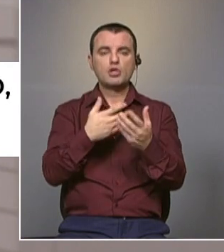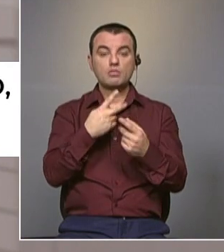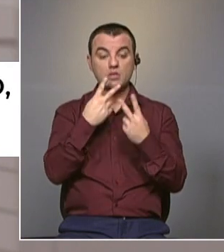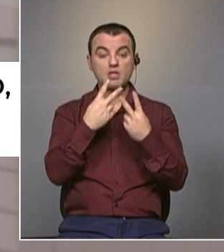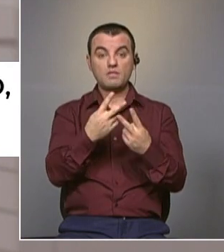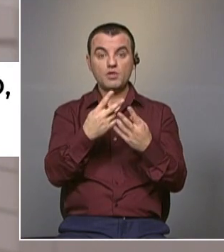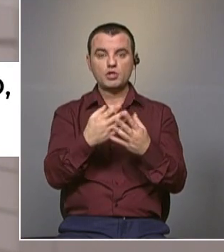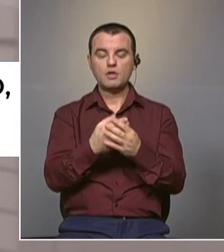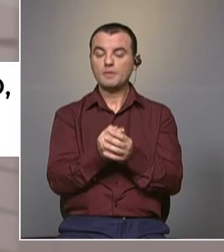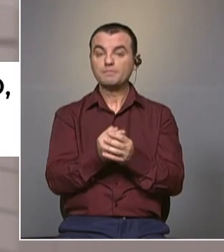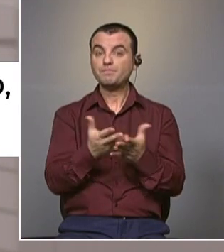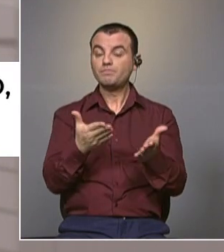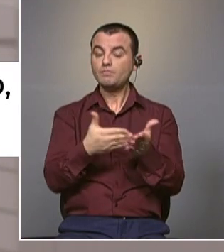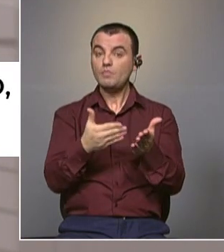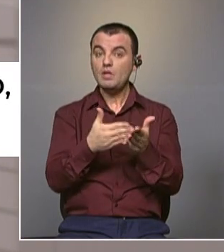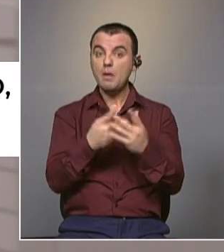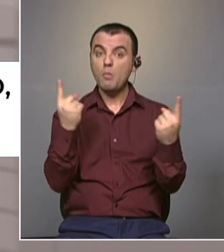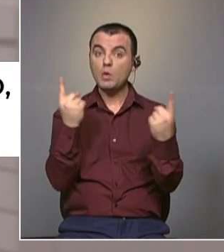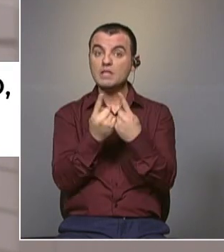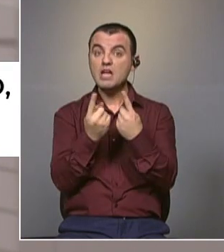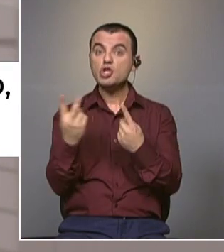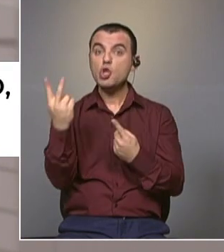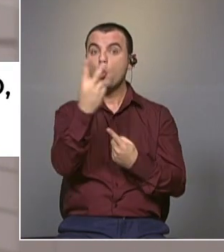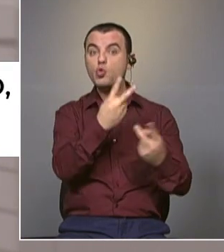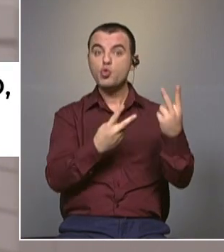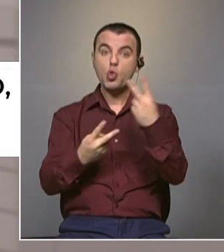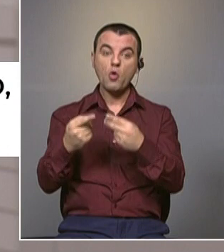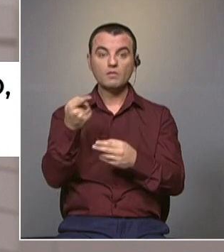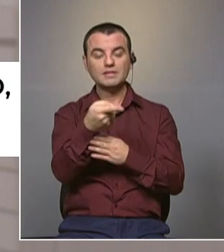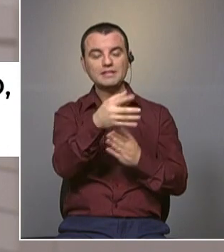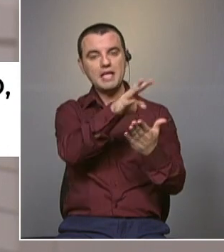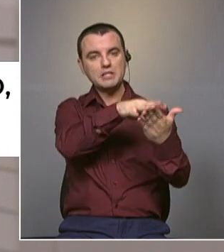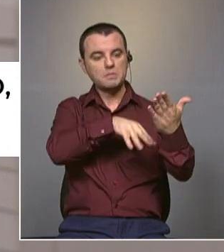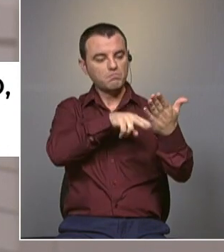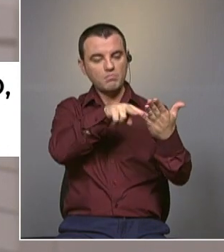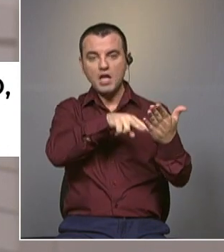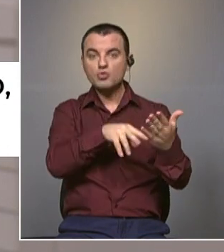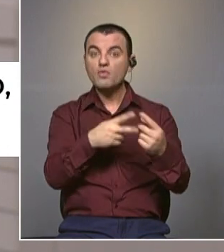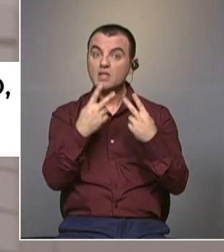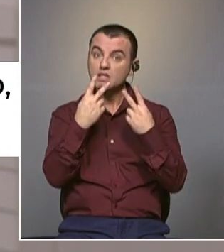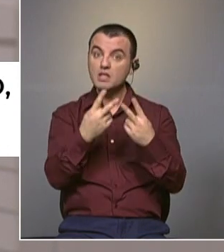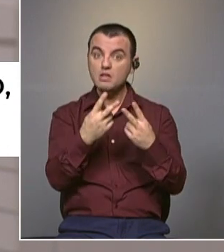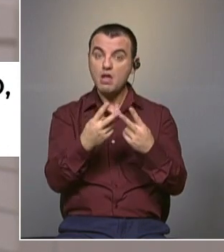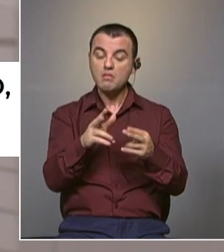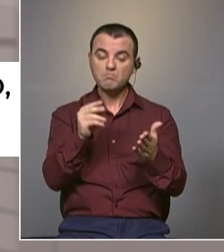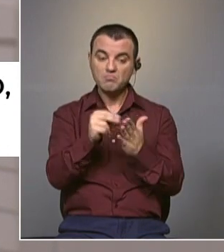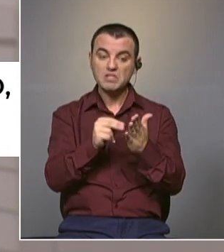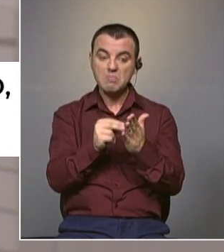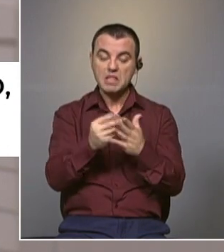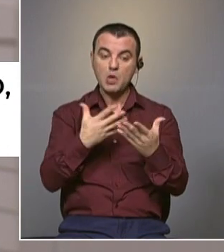срещата отново с тези текстове, си даваме сметка колко ни липсва